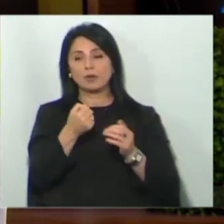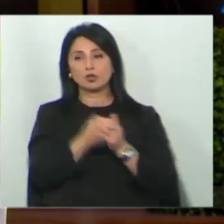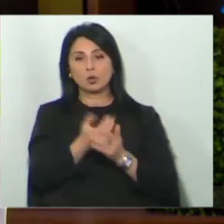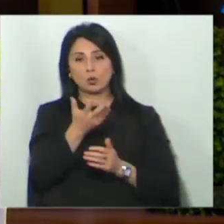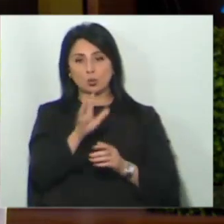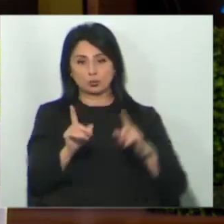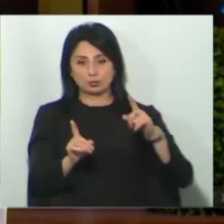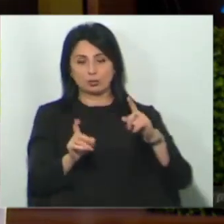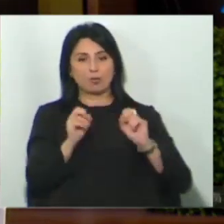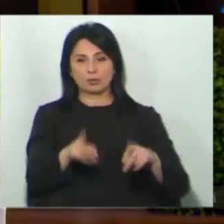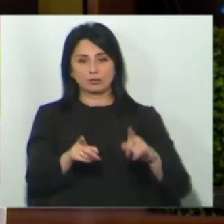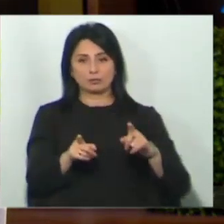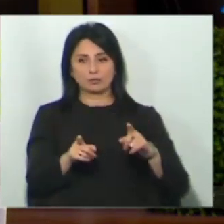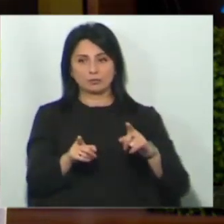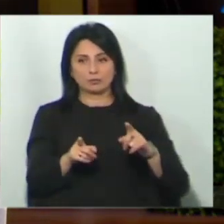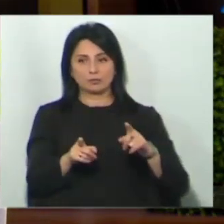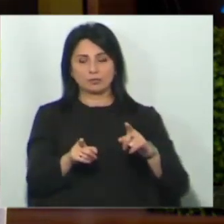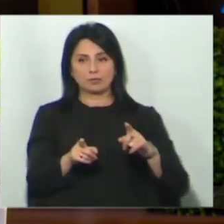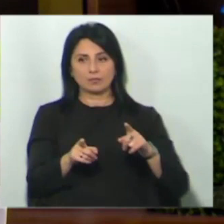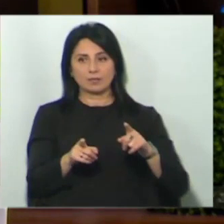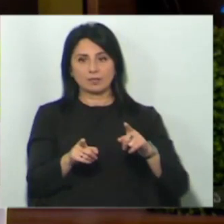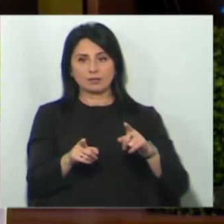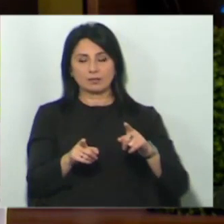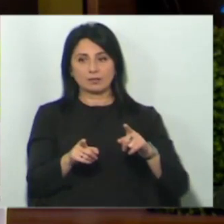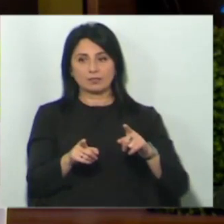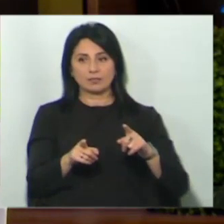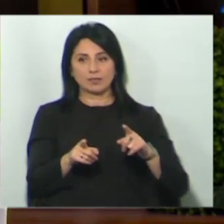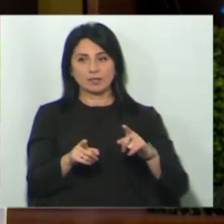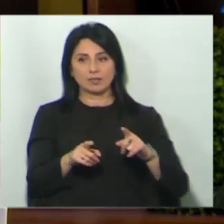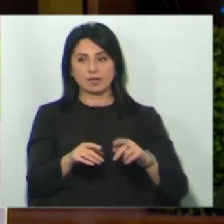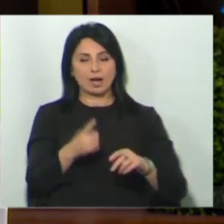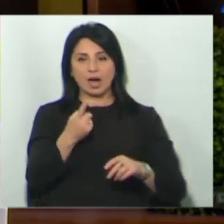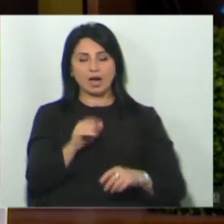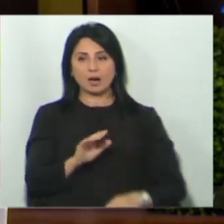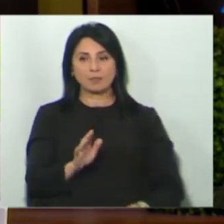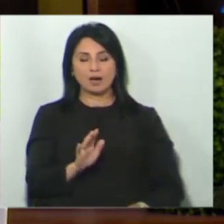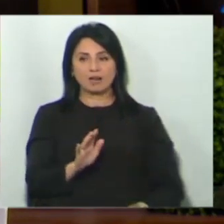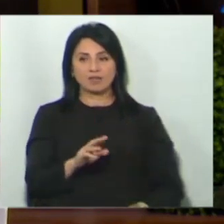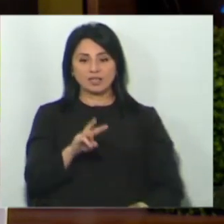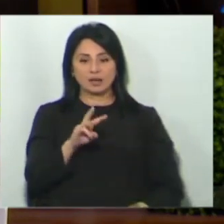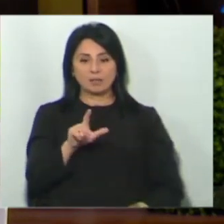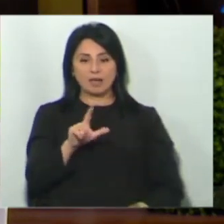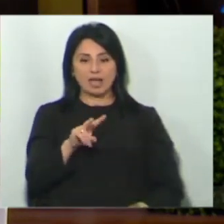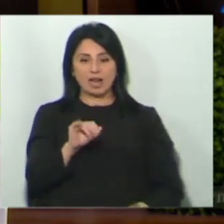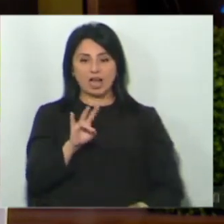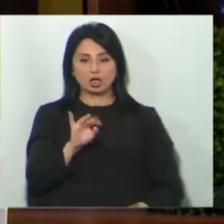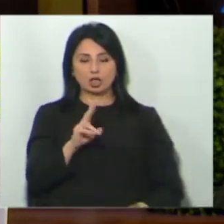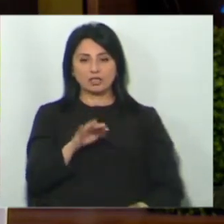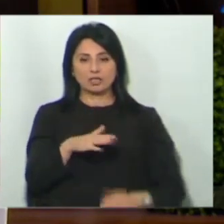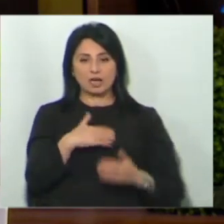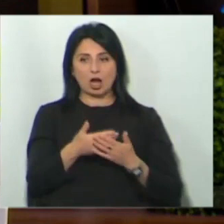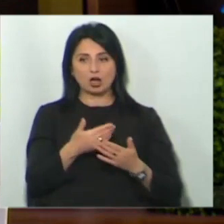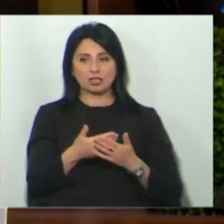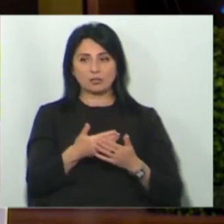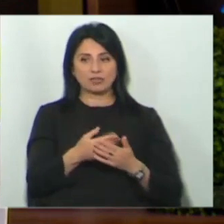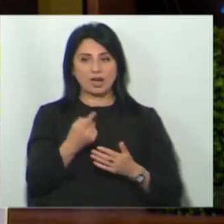5 საათამდე. Დია. Პერიოდი მიმდინარეობს არა მარტო მელანოციტების